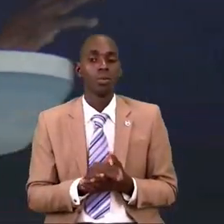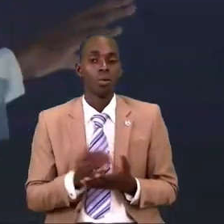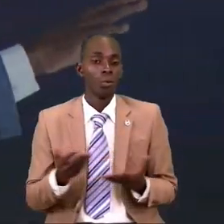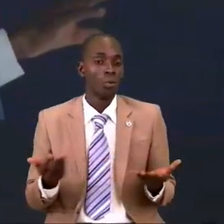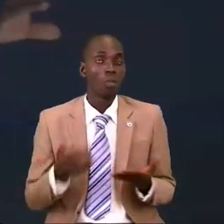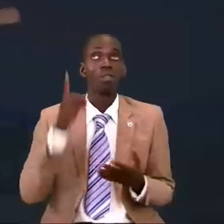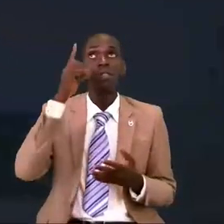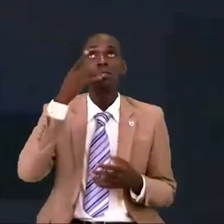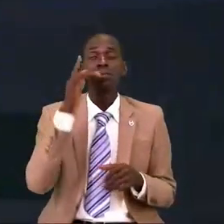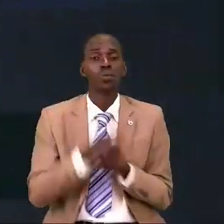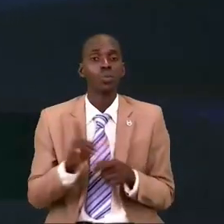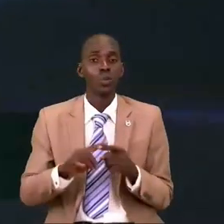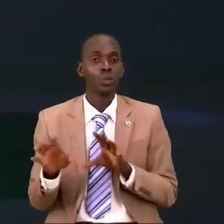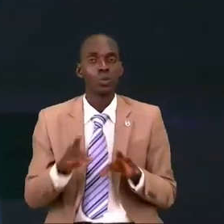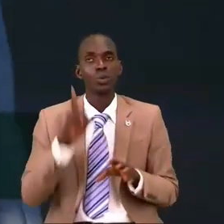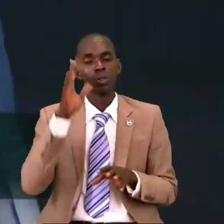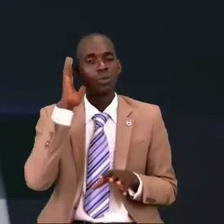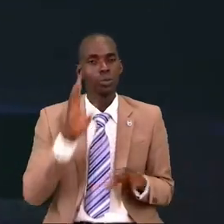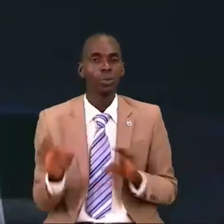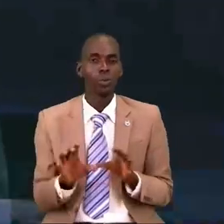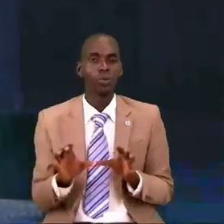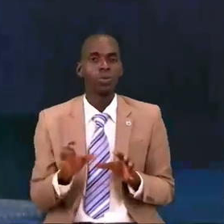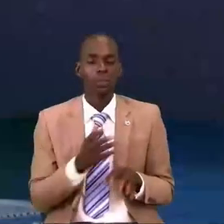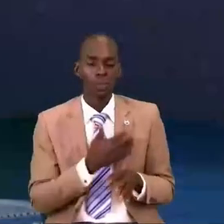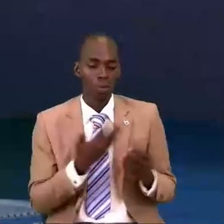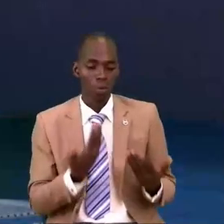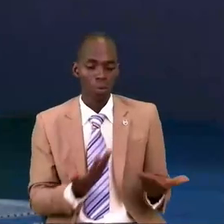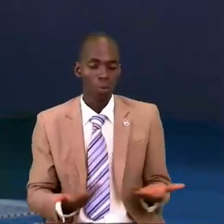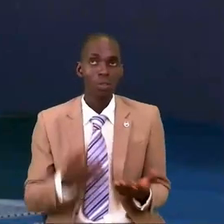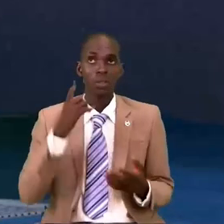faire, comprenez. Aller à Canaan,